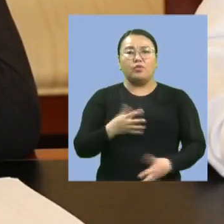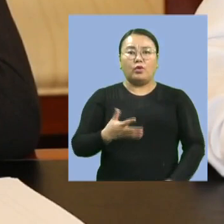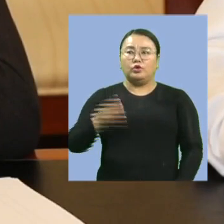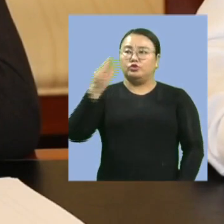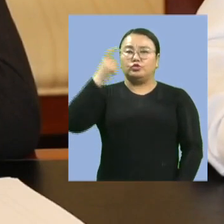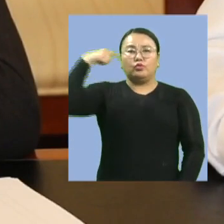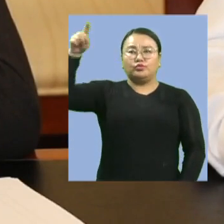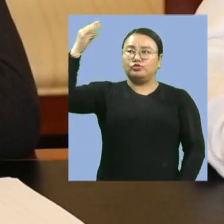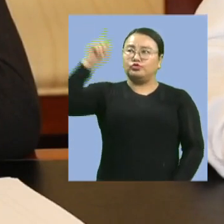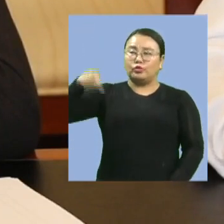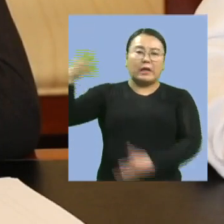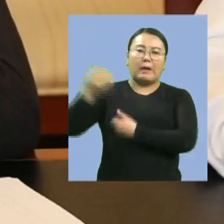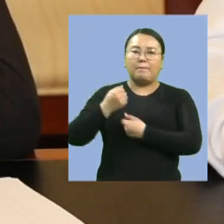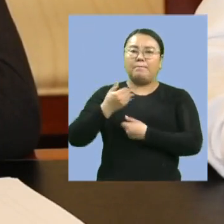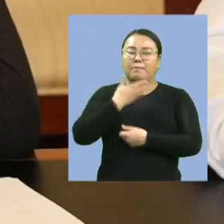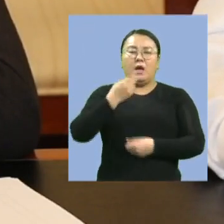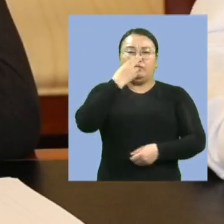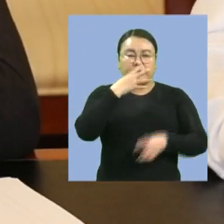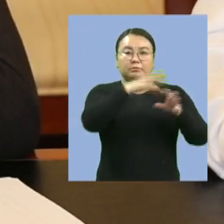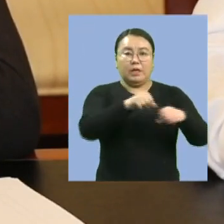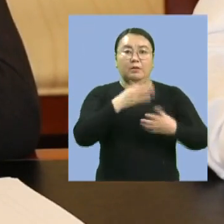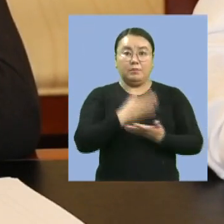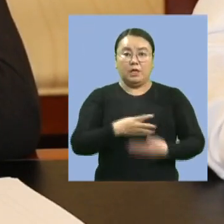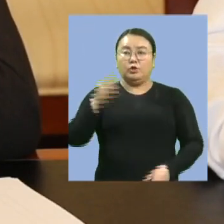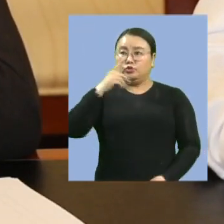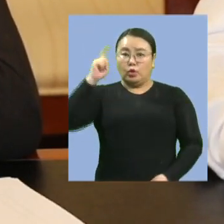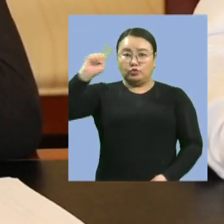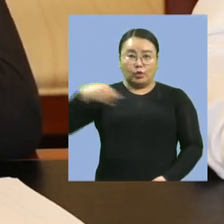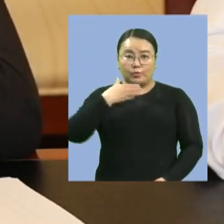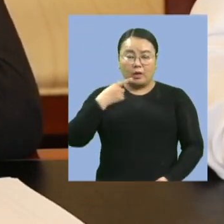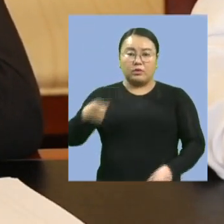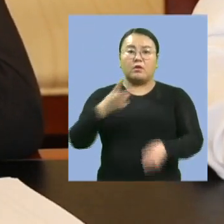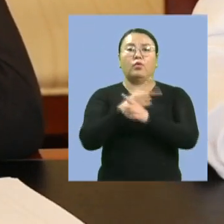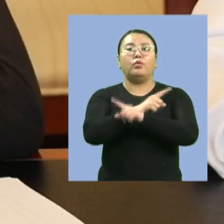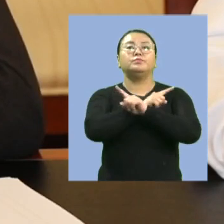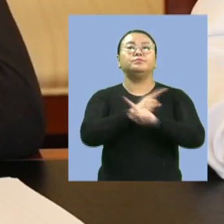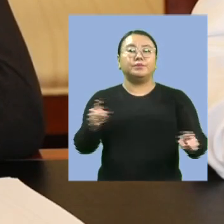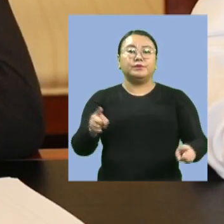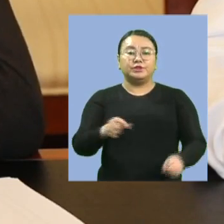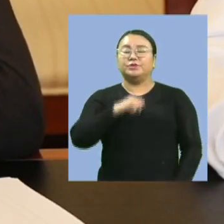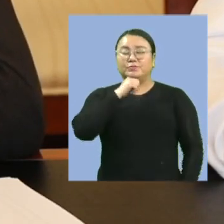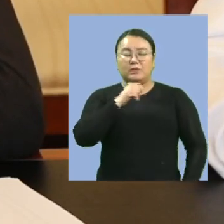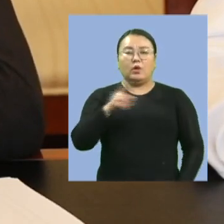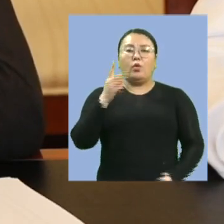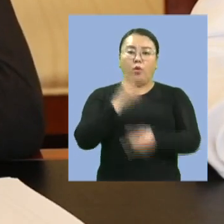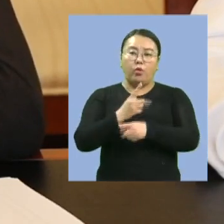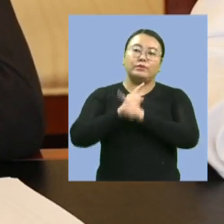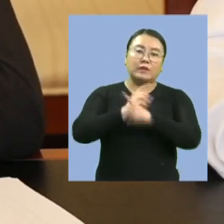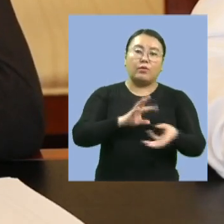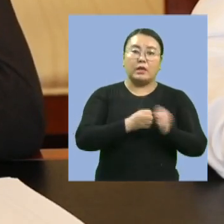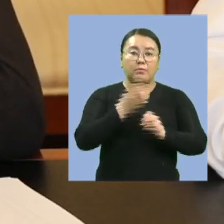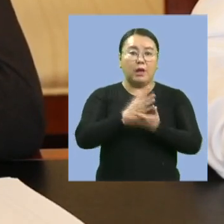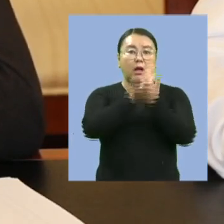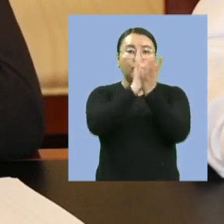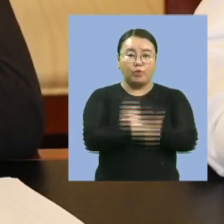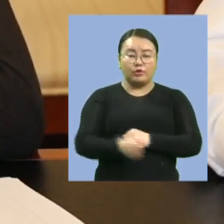шүүхийн зөвшөөрлөгөө хийгдэж байна. А шүүхийн зөвшөөрлөгөө гэдэг маань бол одоо хууль ёс гэсэн үг бол биш. Хууль ёсны дагуу хийгдэж байгаа